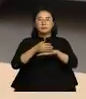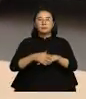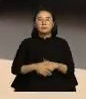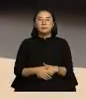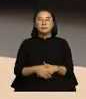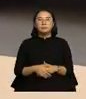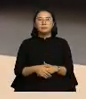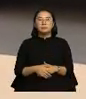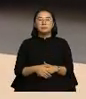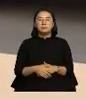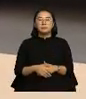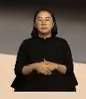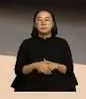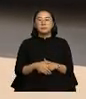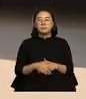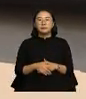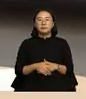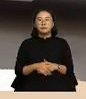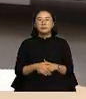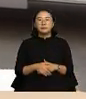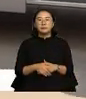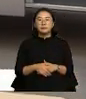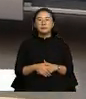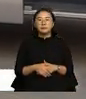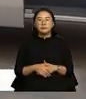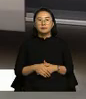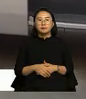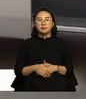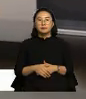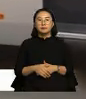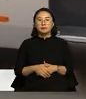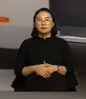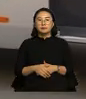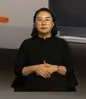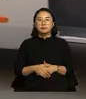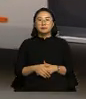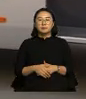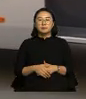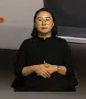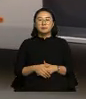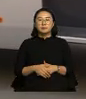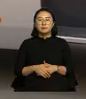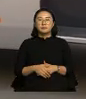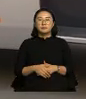감사합니다. 감사합니다. 네, 지금까지 광주시 체육회 헌혈 행사장에서 전해드렸습니다.